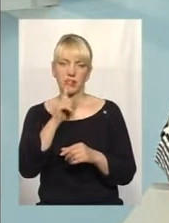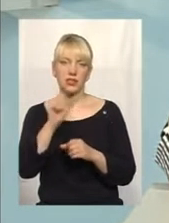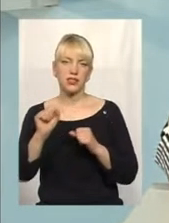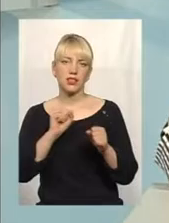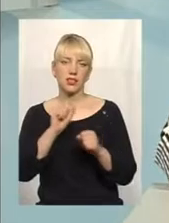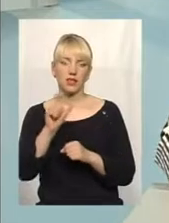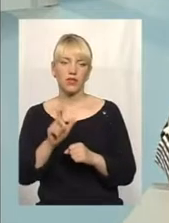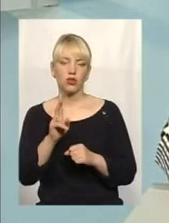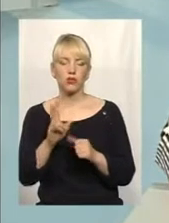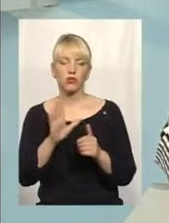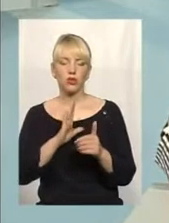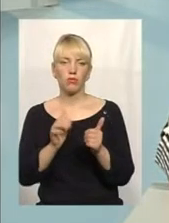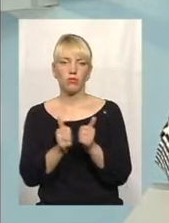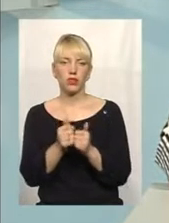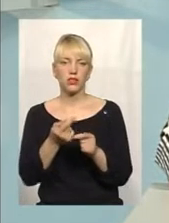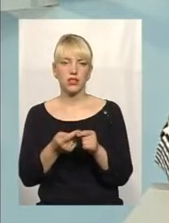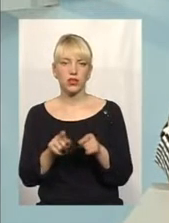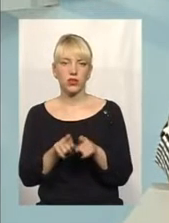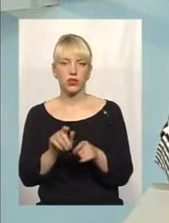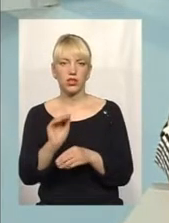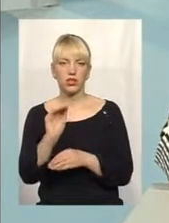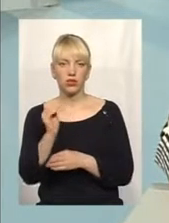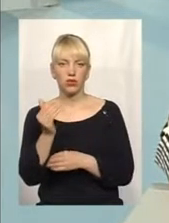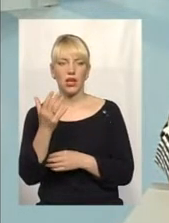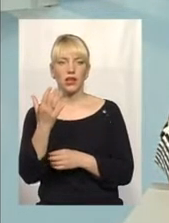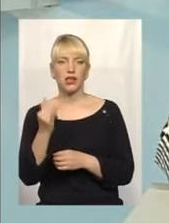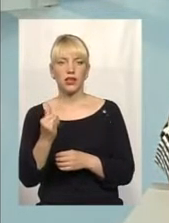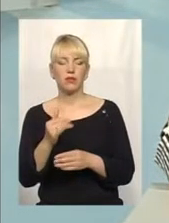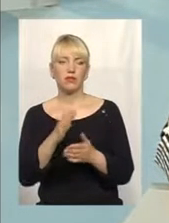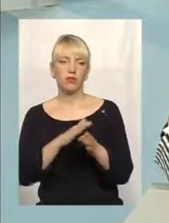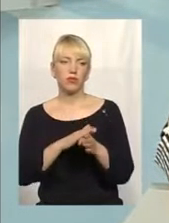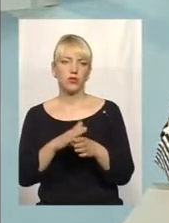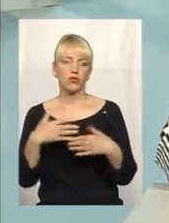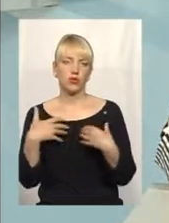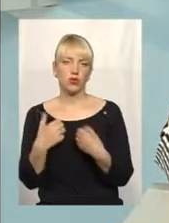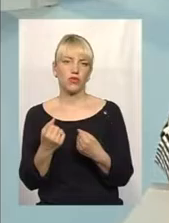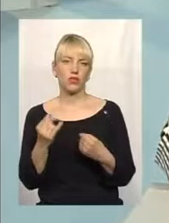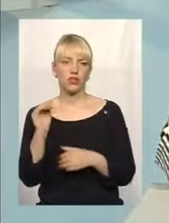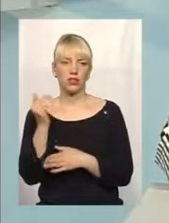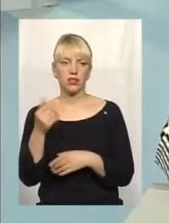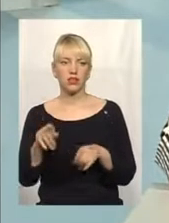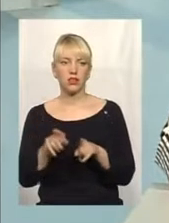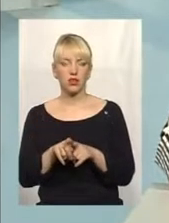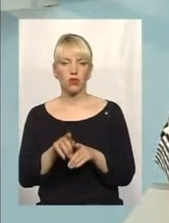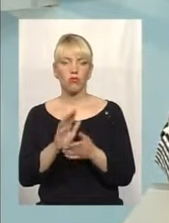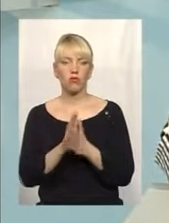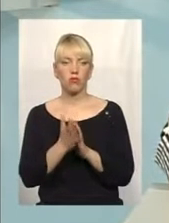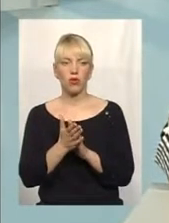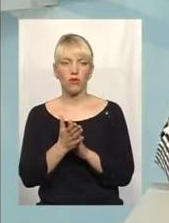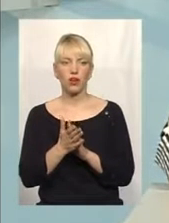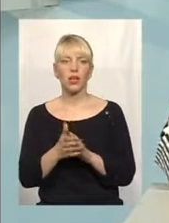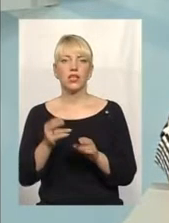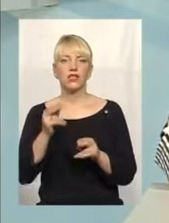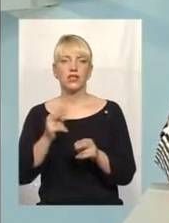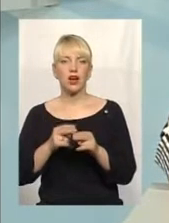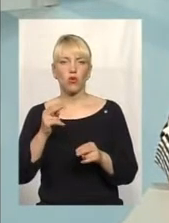буде поряд з цією дитиною. І абсолютно здорова дитина, тому що в таких екстремальних умовах, як правило, загострюються ті